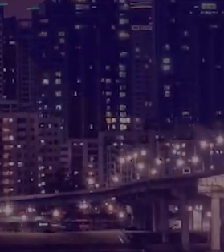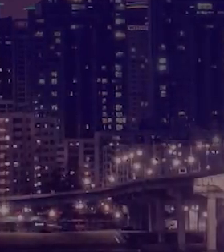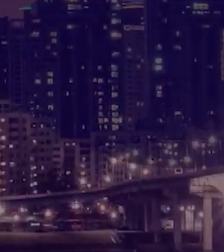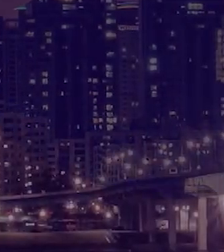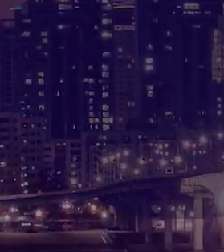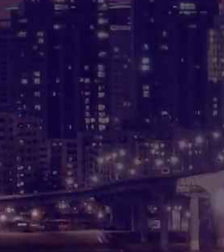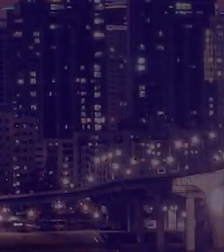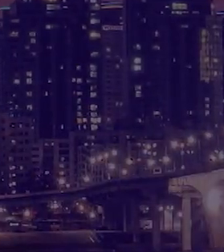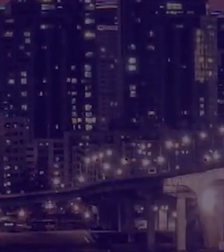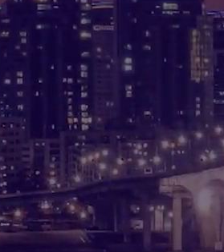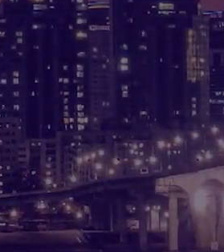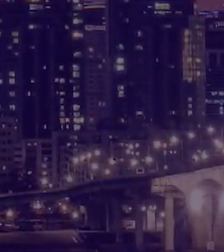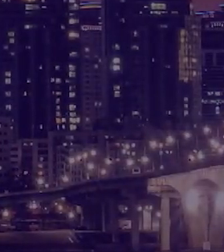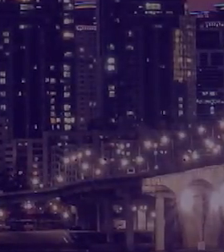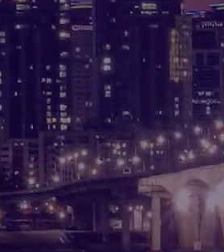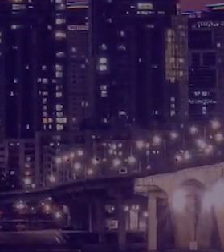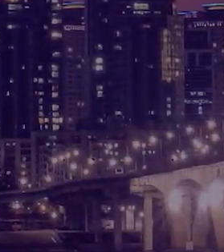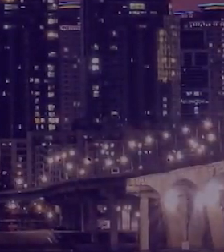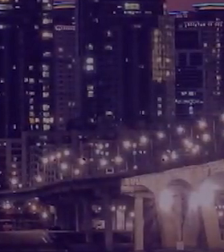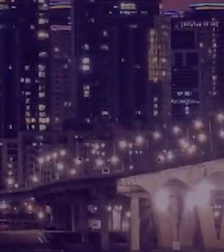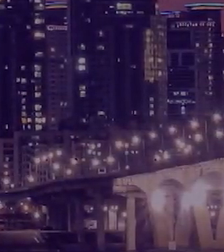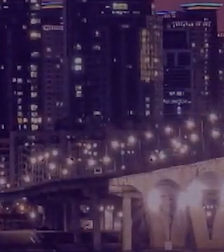OBS니다 I